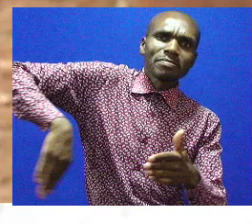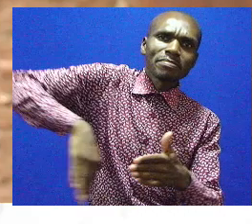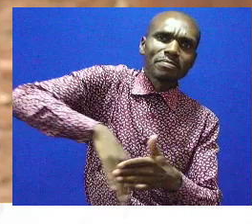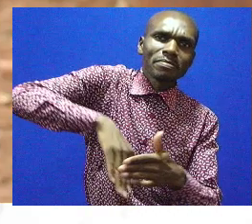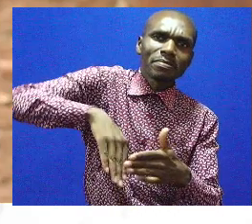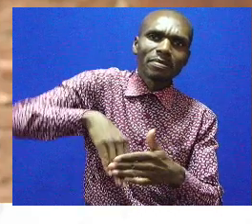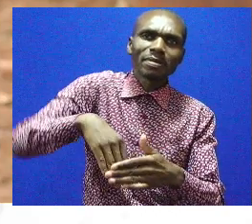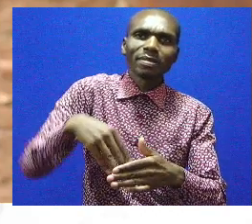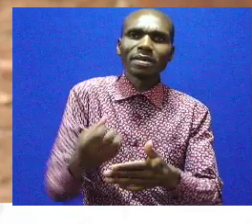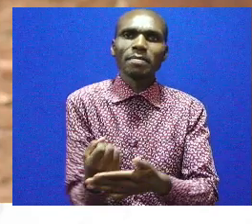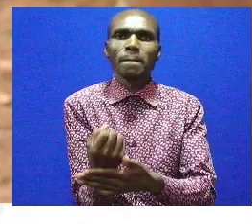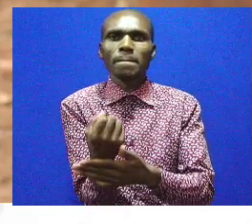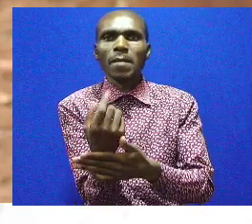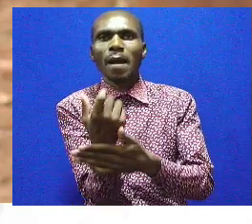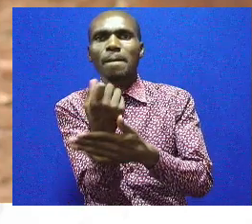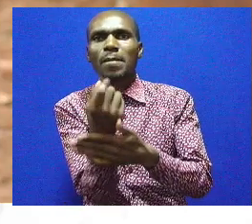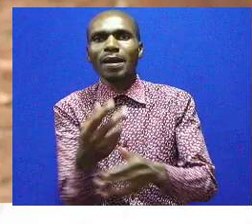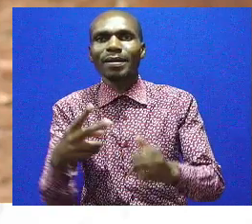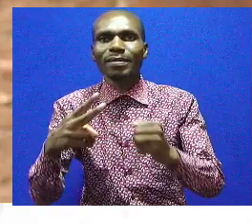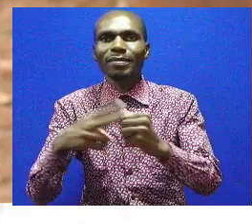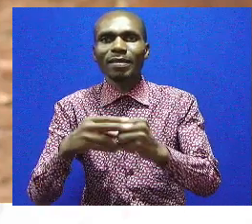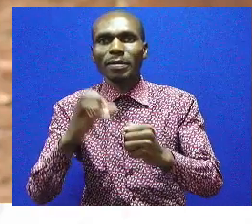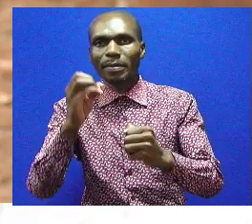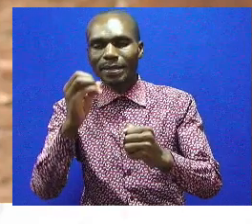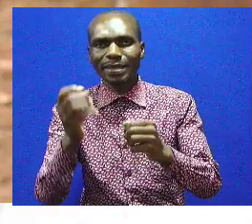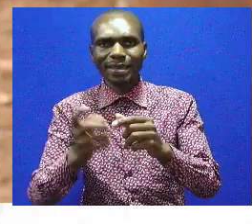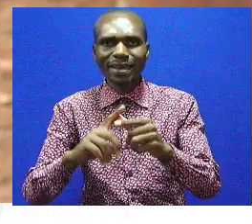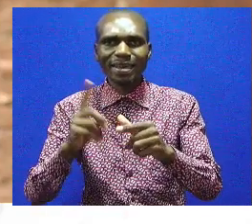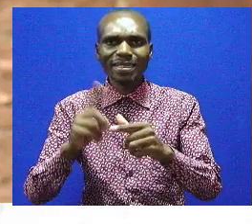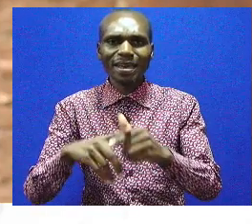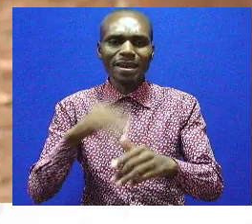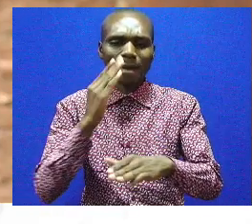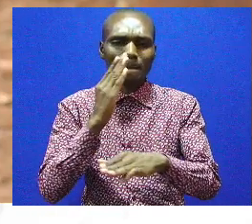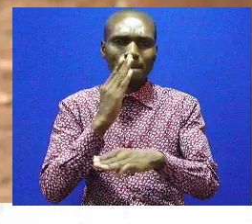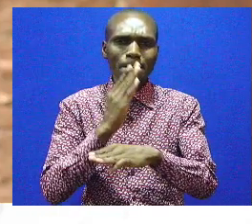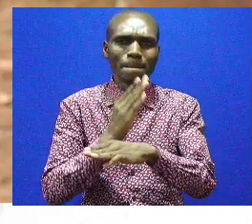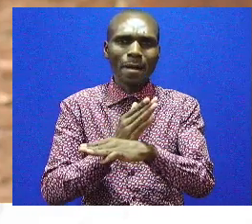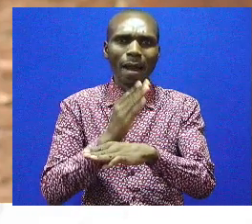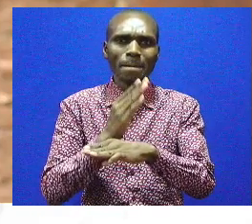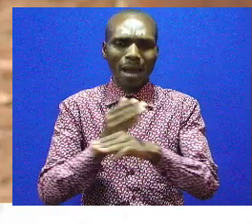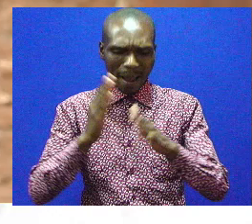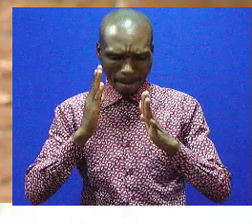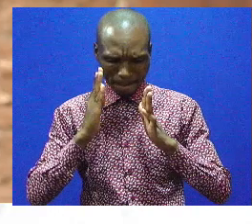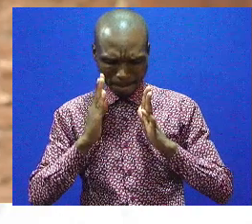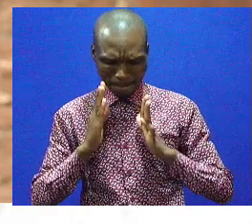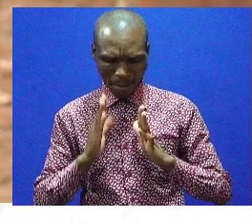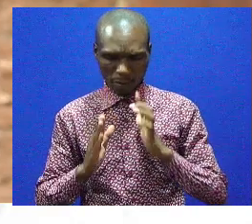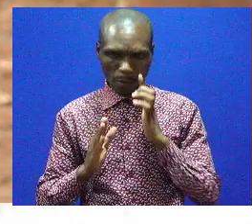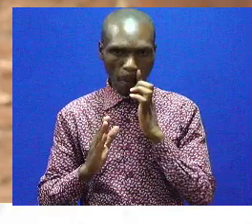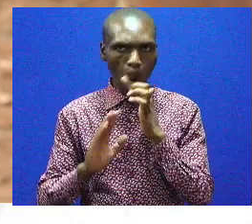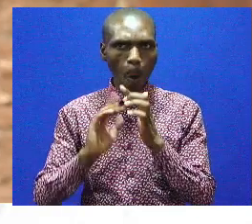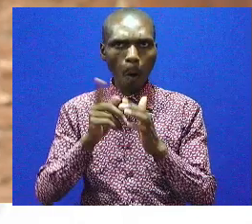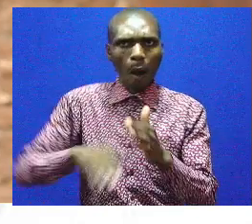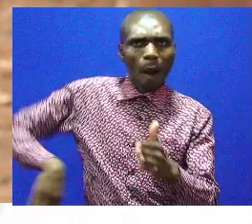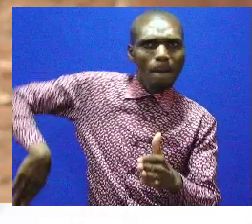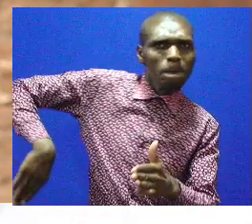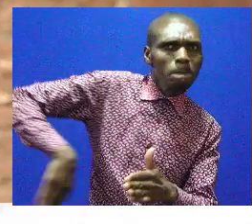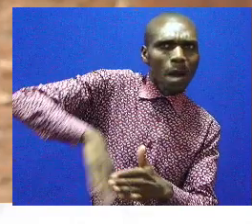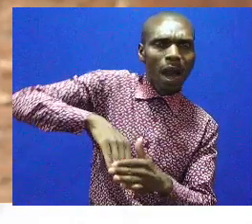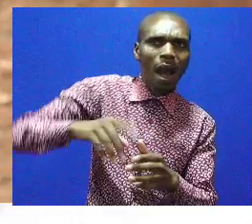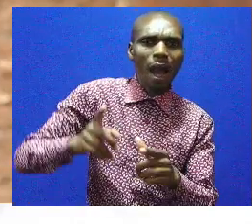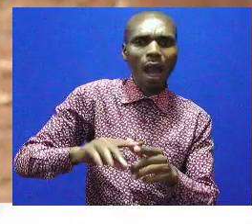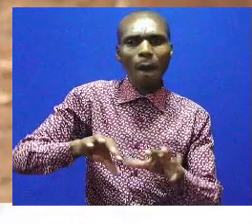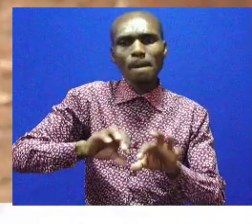yenge ya sabini ya kanyora injali. Umonto yu nga ageto mopiro karua